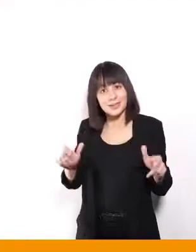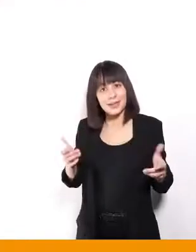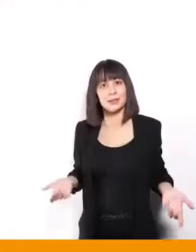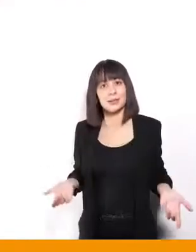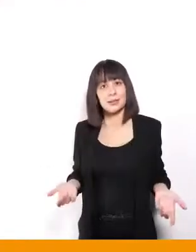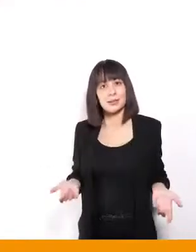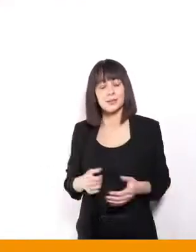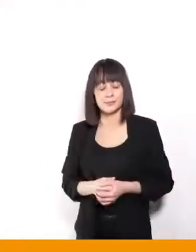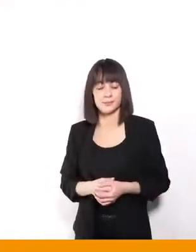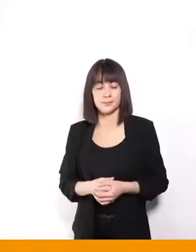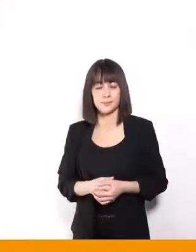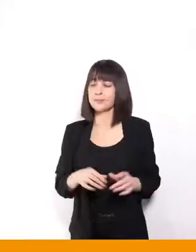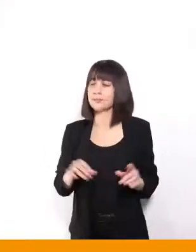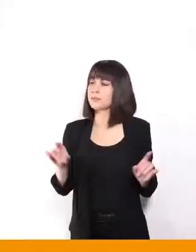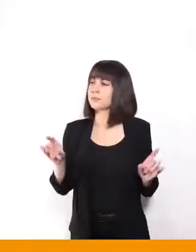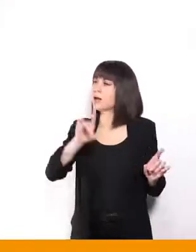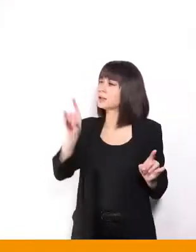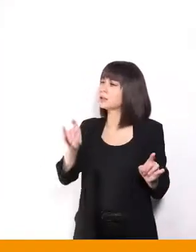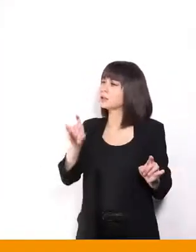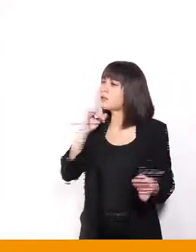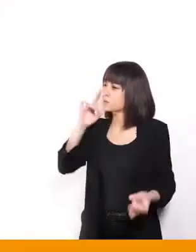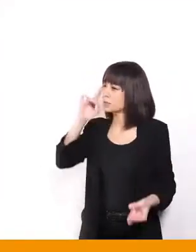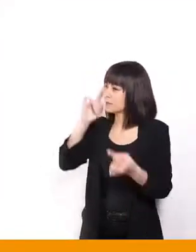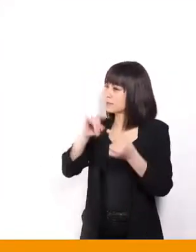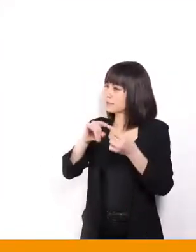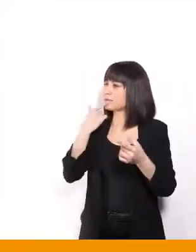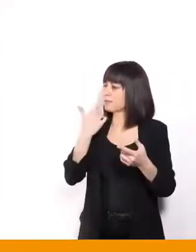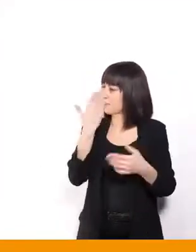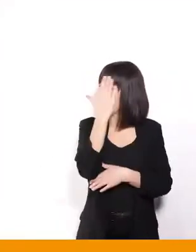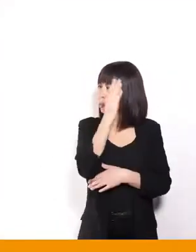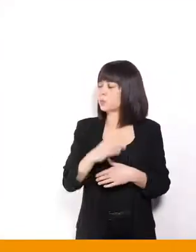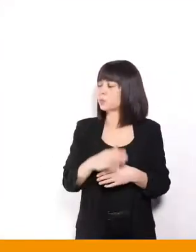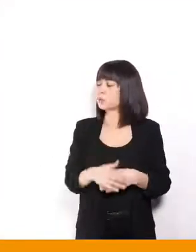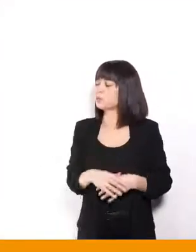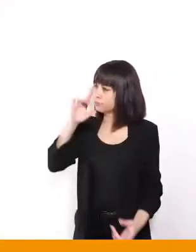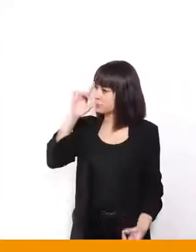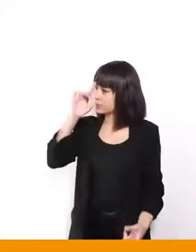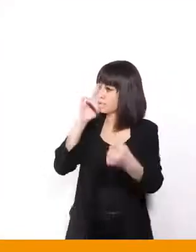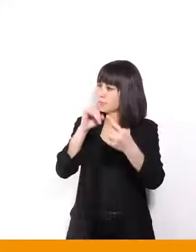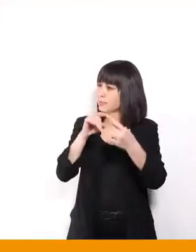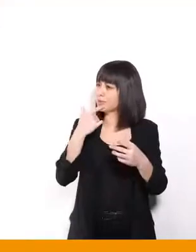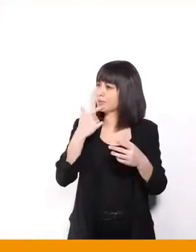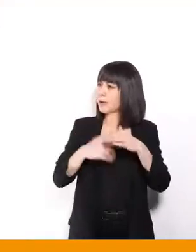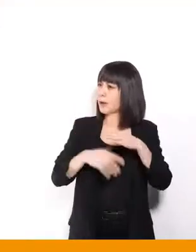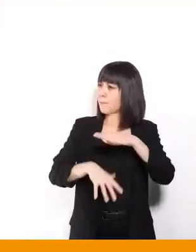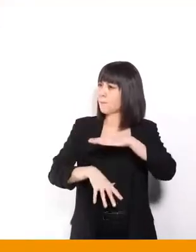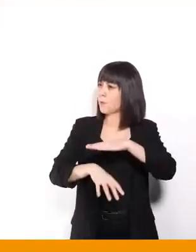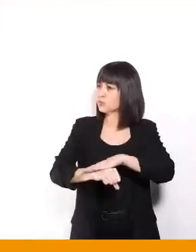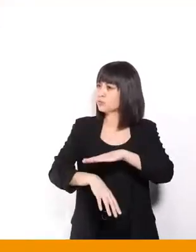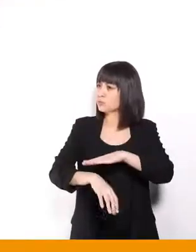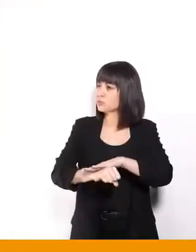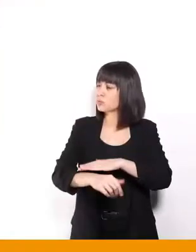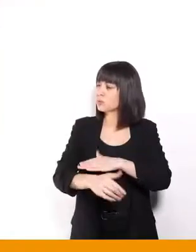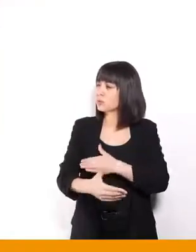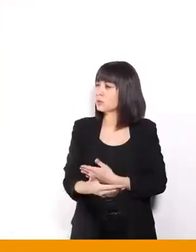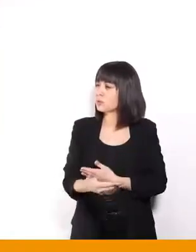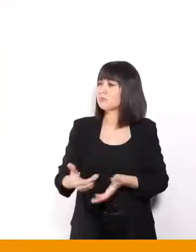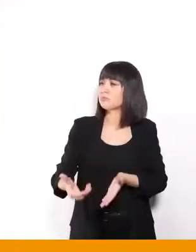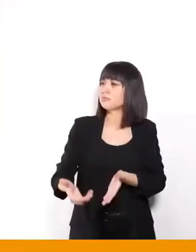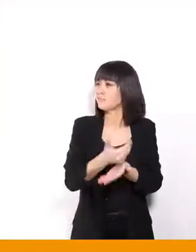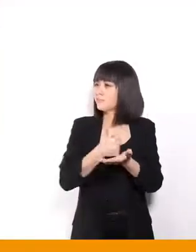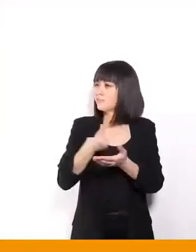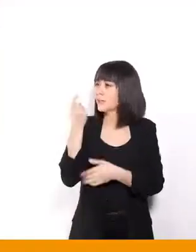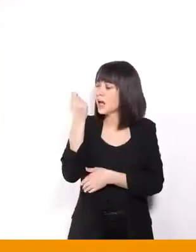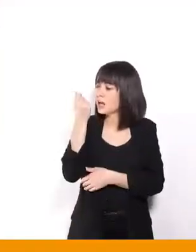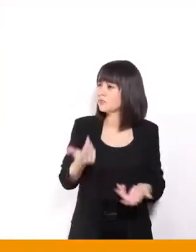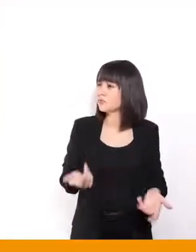Sur la question, pour changer de sujet, sur la question des ressources, alors vous l'avez évoqué au début en introduction